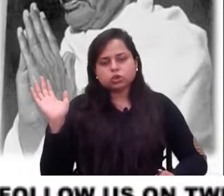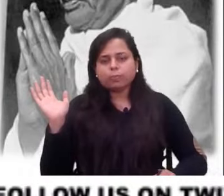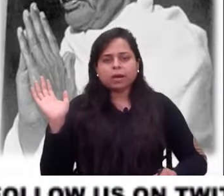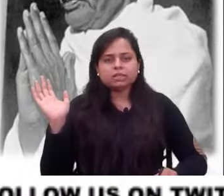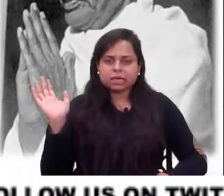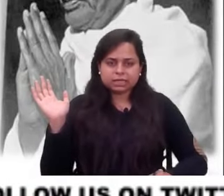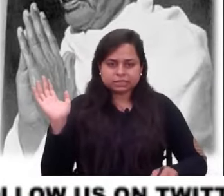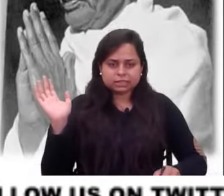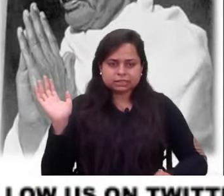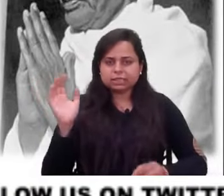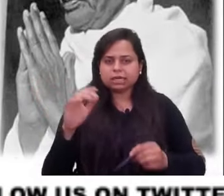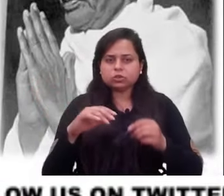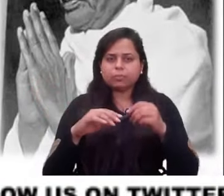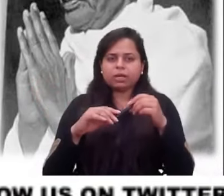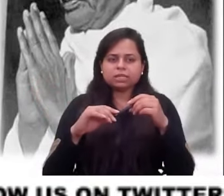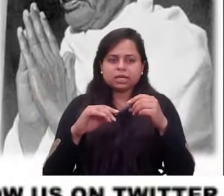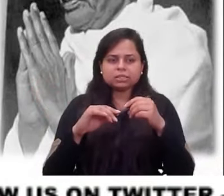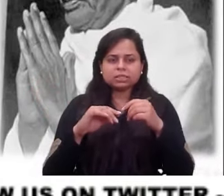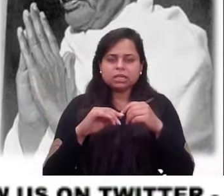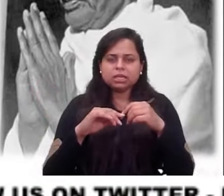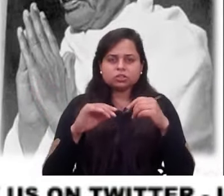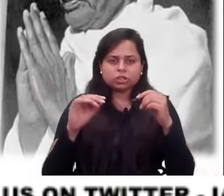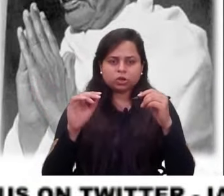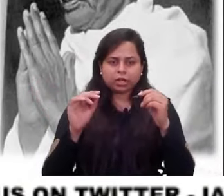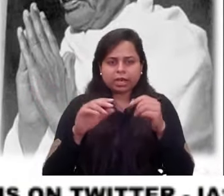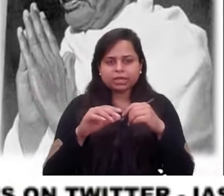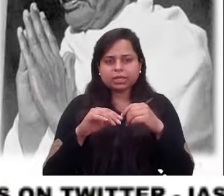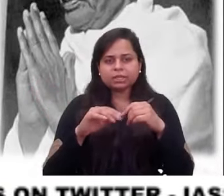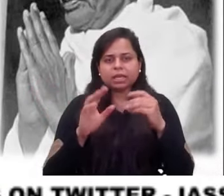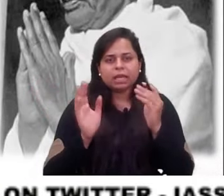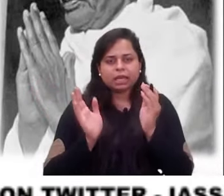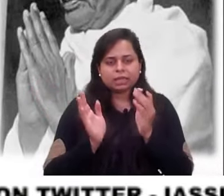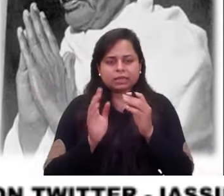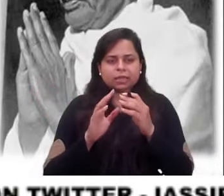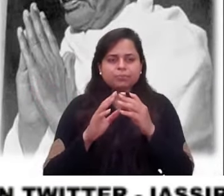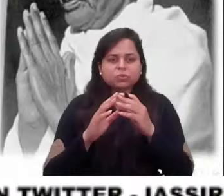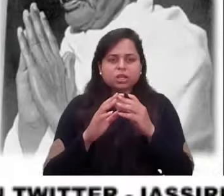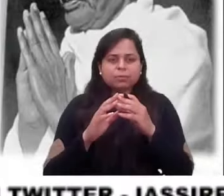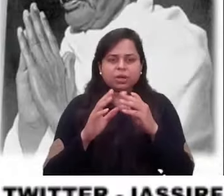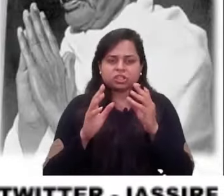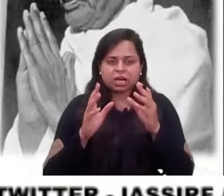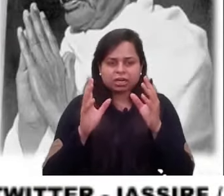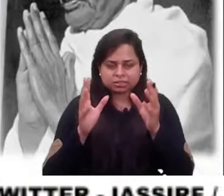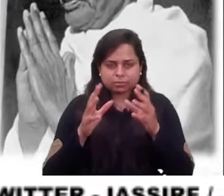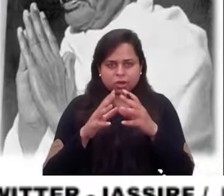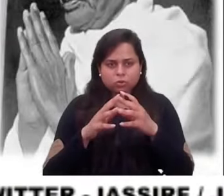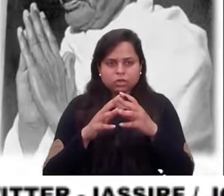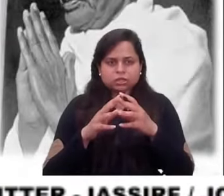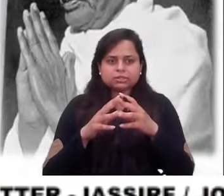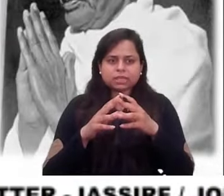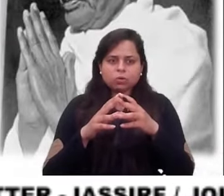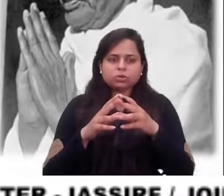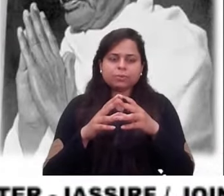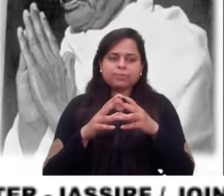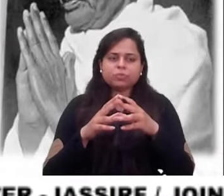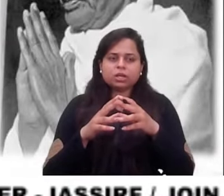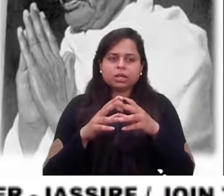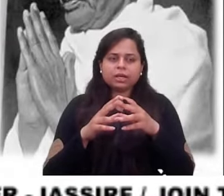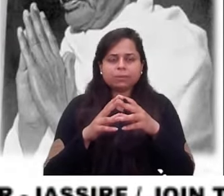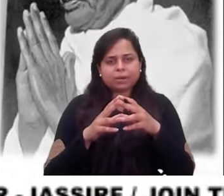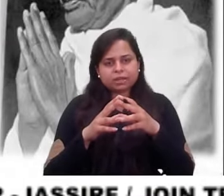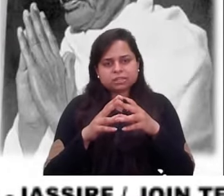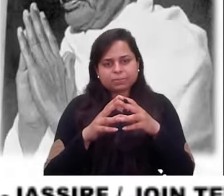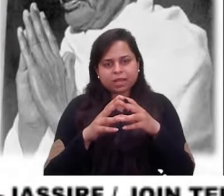राजगोपाल पीवी राजगोपाल ने हिंदी प्रचारिणी सभा को